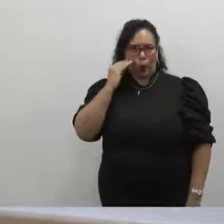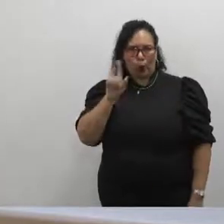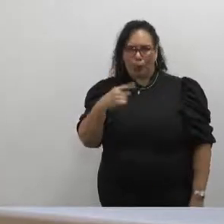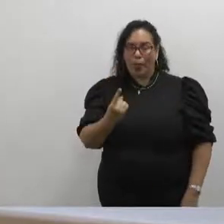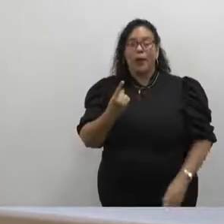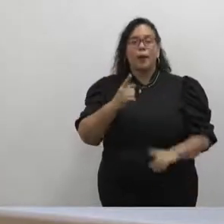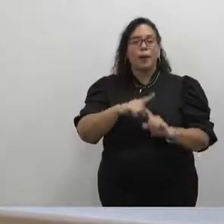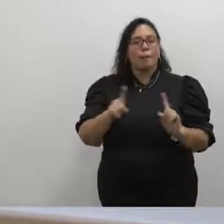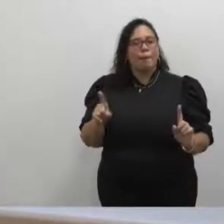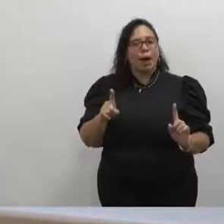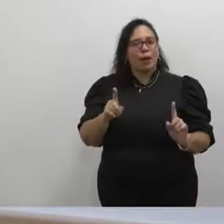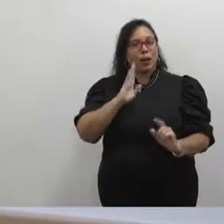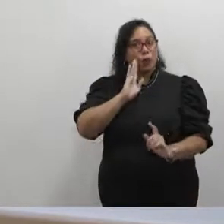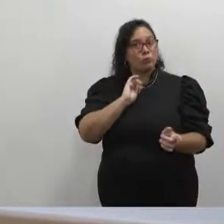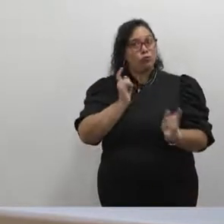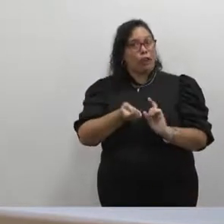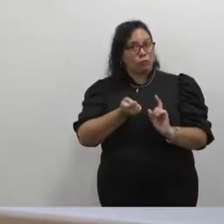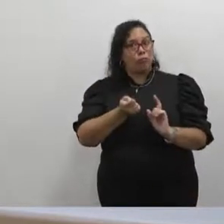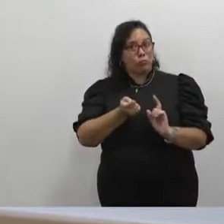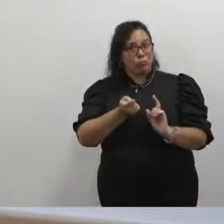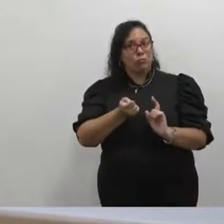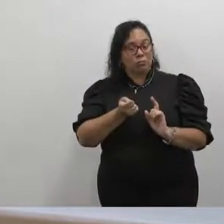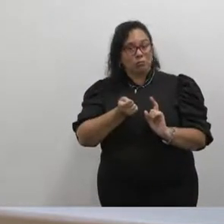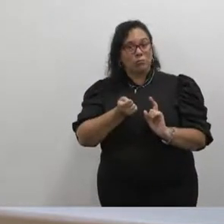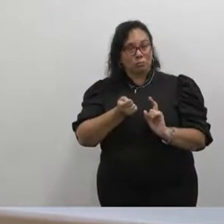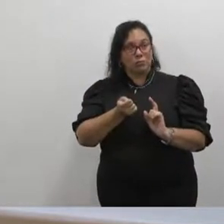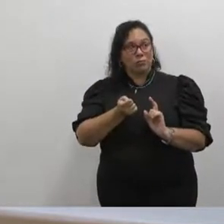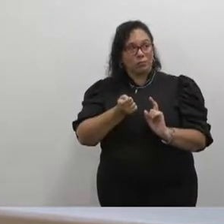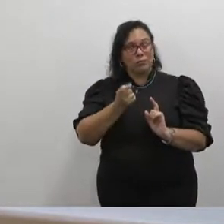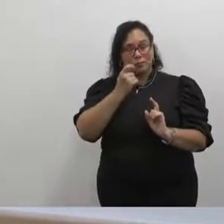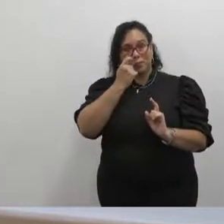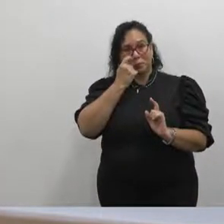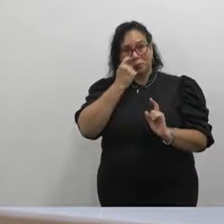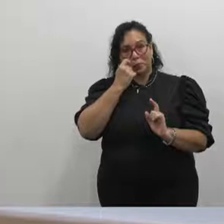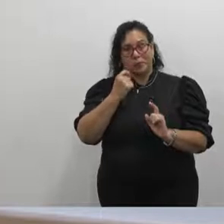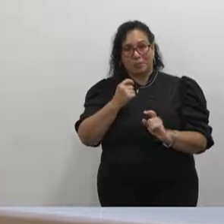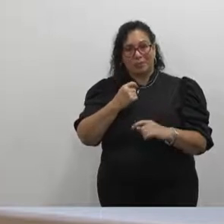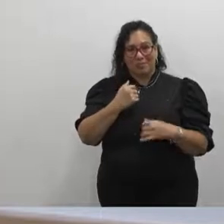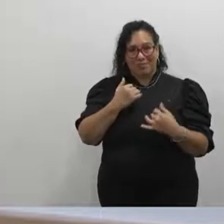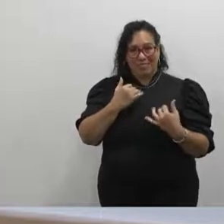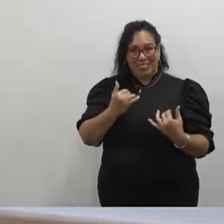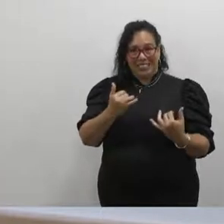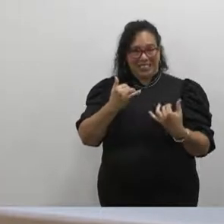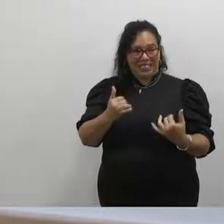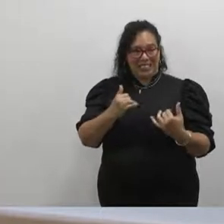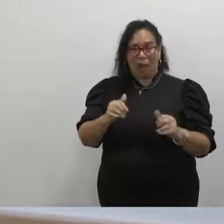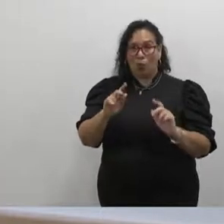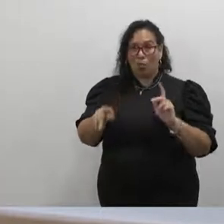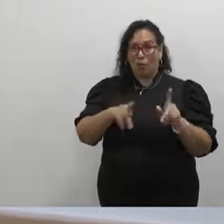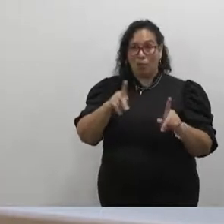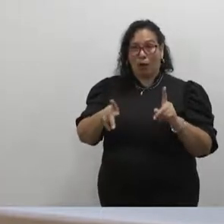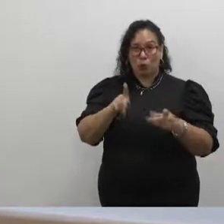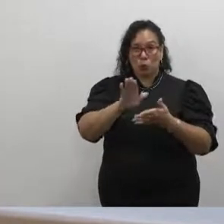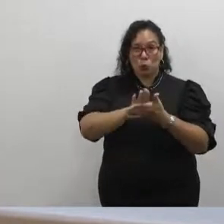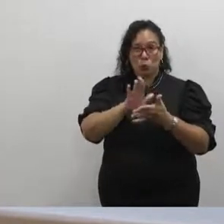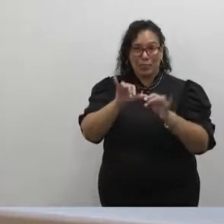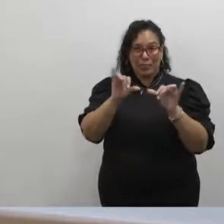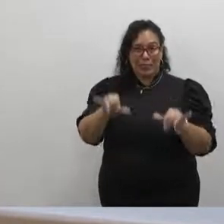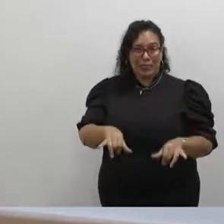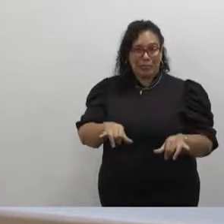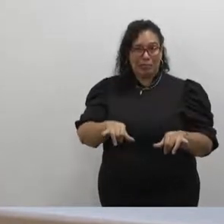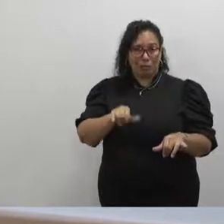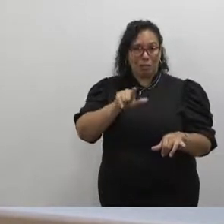ở thà mùi nà khlang chiêng mùi nà hai ca biết con sá sắc xá rồi riêng sâu nâng với tôi là